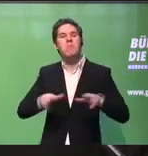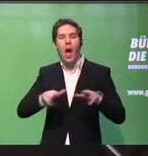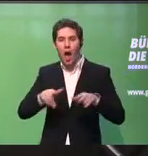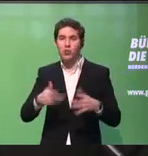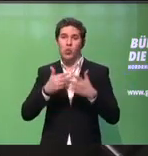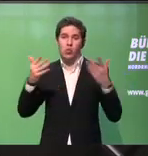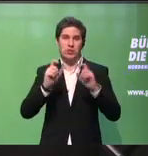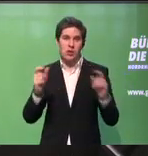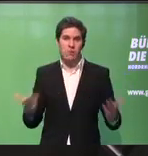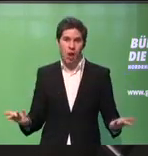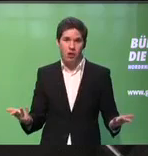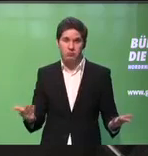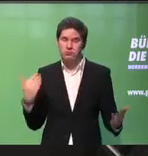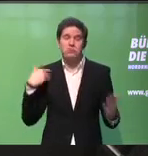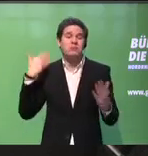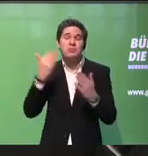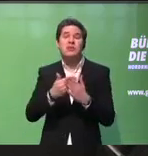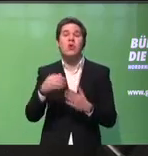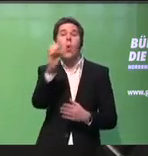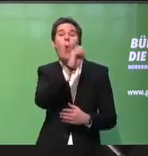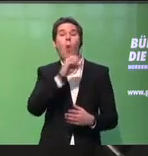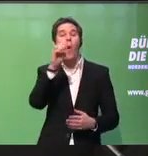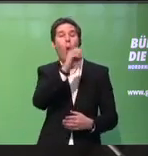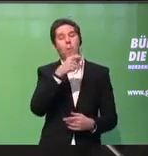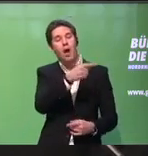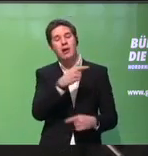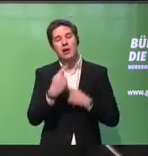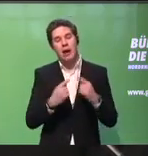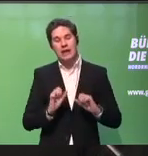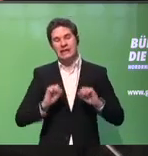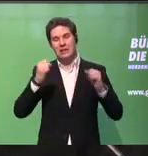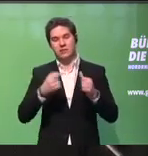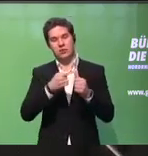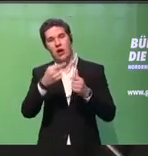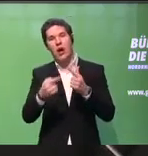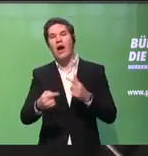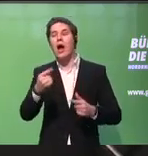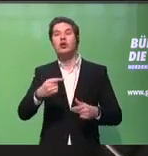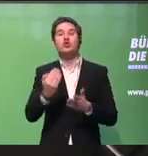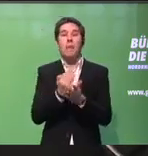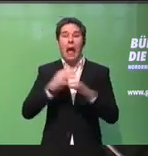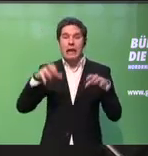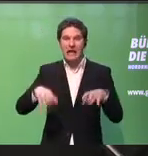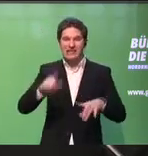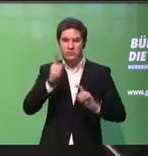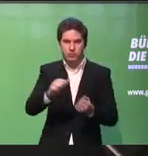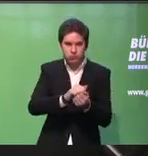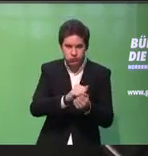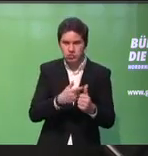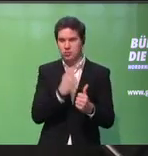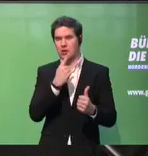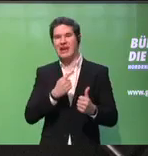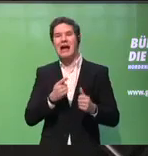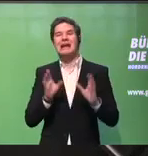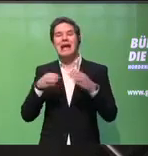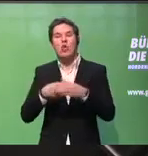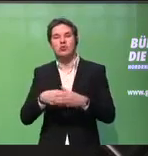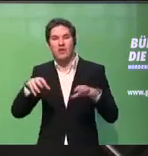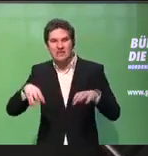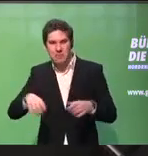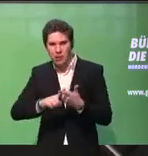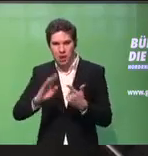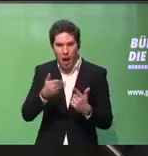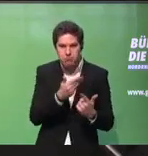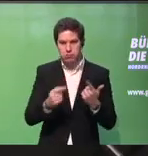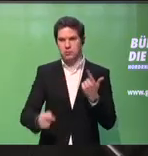wieder die Europäische Union mit verschiedenen Initiativen. Mal will sie die Sparkassen kaputt machen, mal die Genossenschaftsbanken, mal will